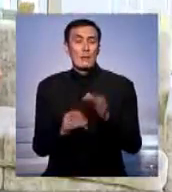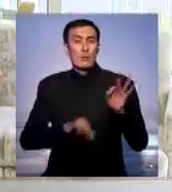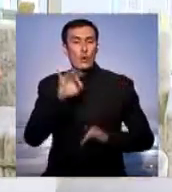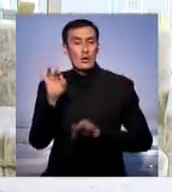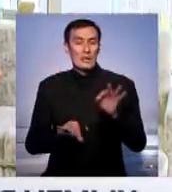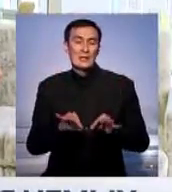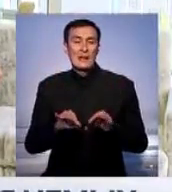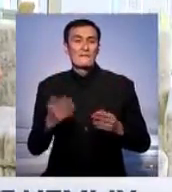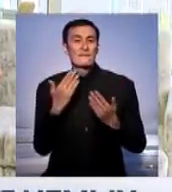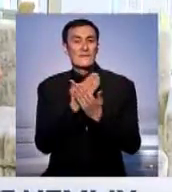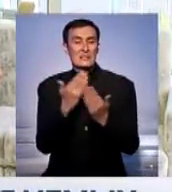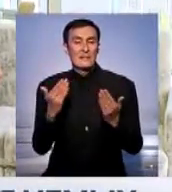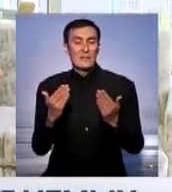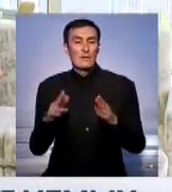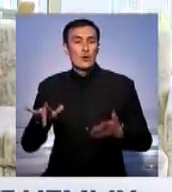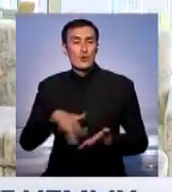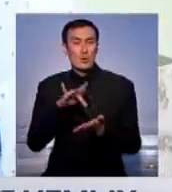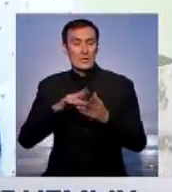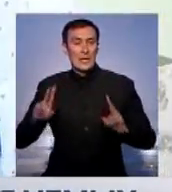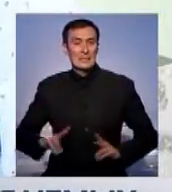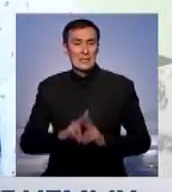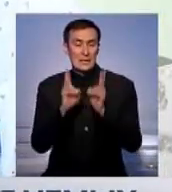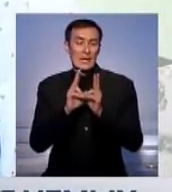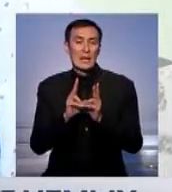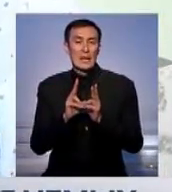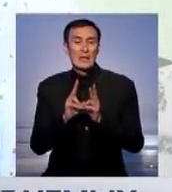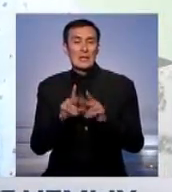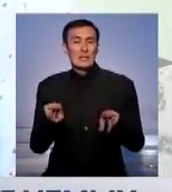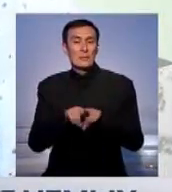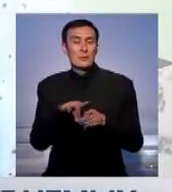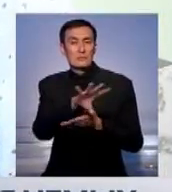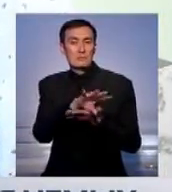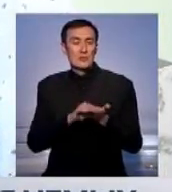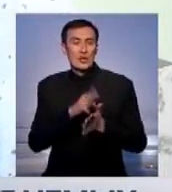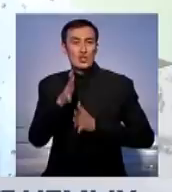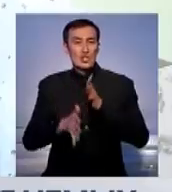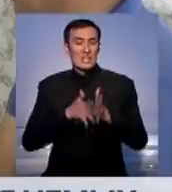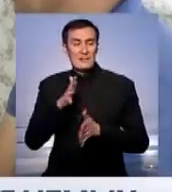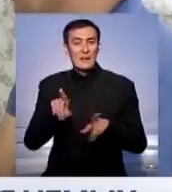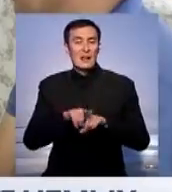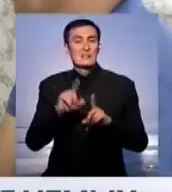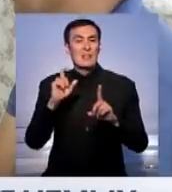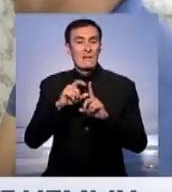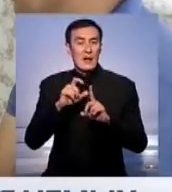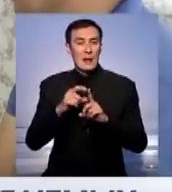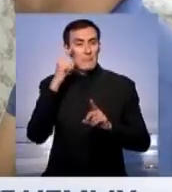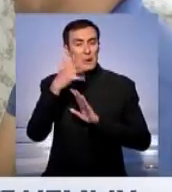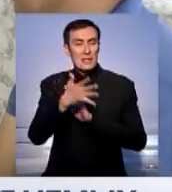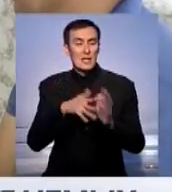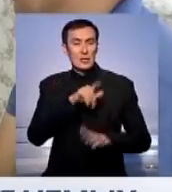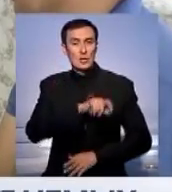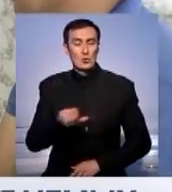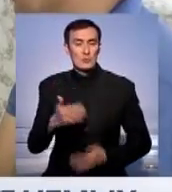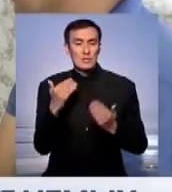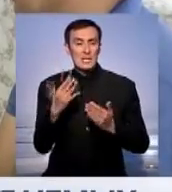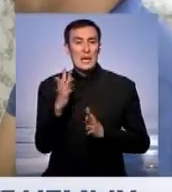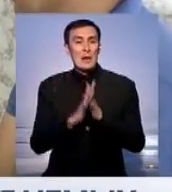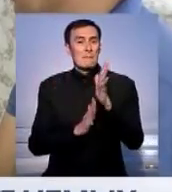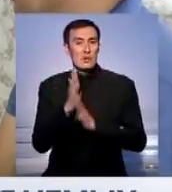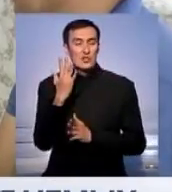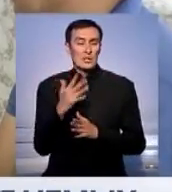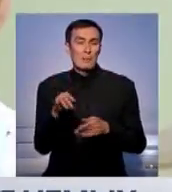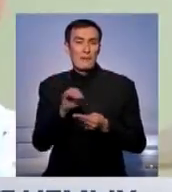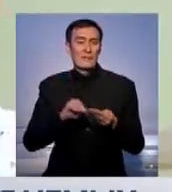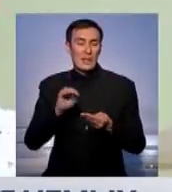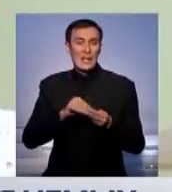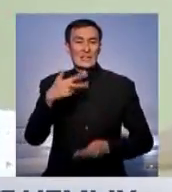выставке в Астане. Устройство Glove Speaker интерпретирует язык жестов в слова, понятные окружающим. Сейчас перчатка воспроизводит